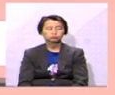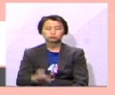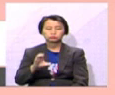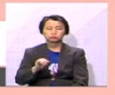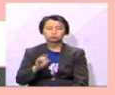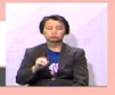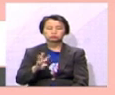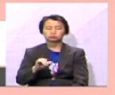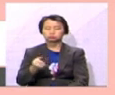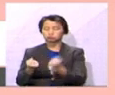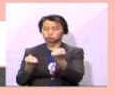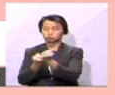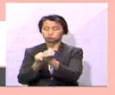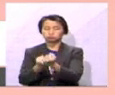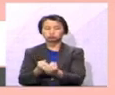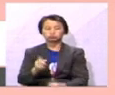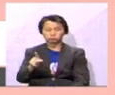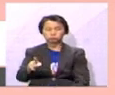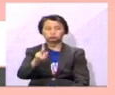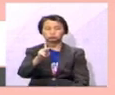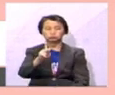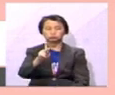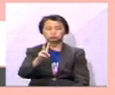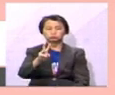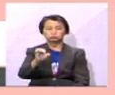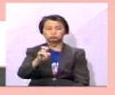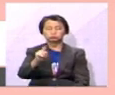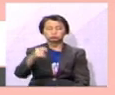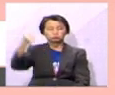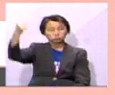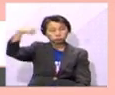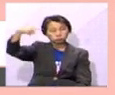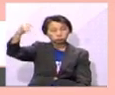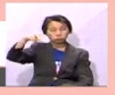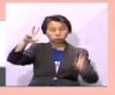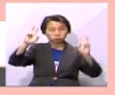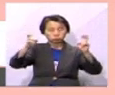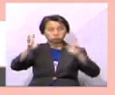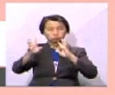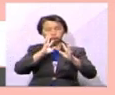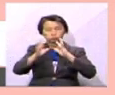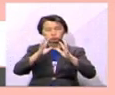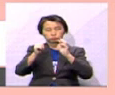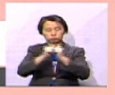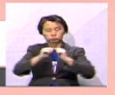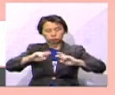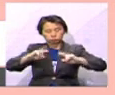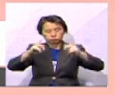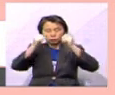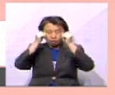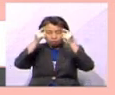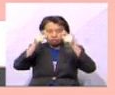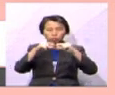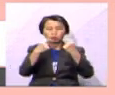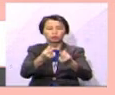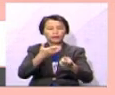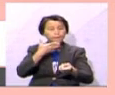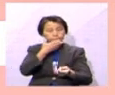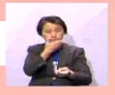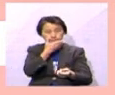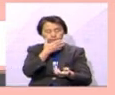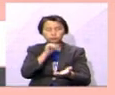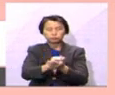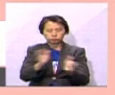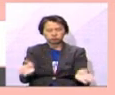CIMB menyokong sepenuhnya usaha KWSP menjadikan persaraan sebagai tajuk yang sering diperkatakan bagi meningkatkan kesedaran golongan belia.